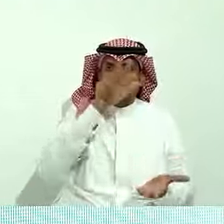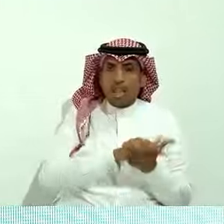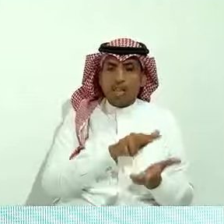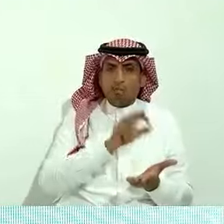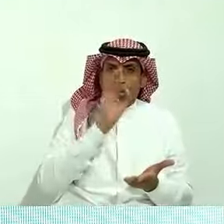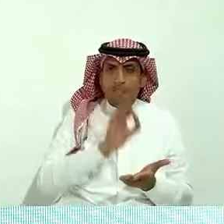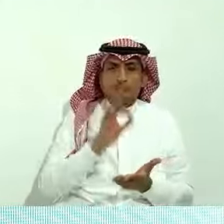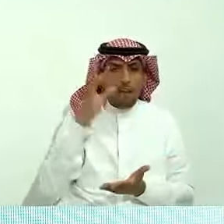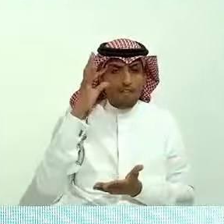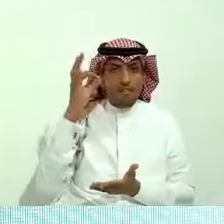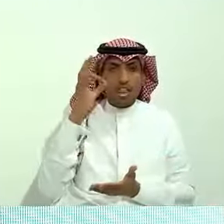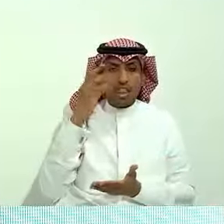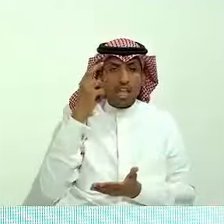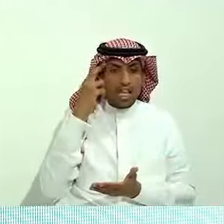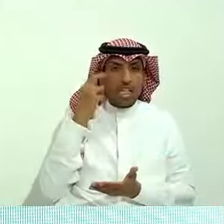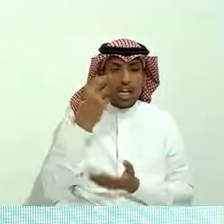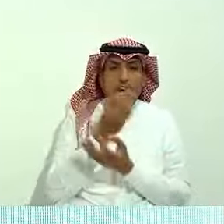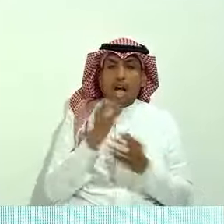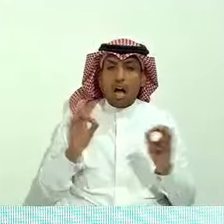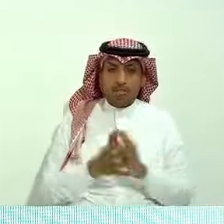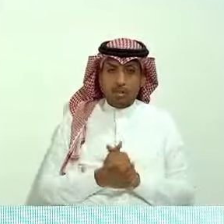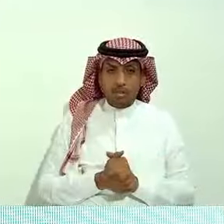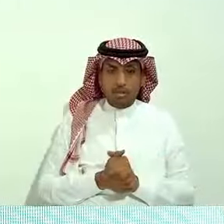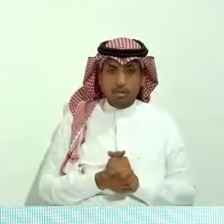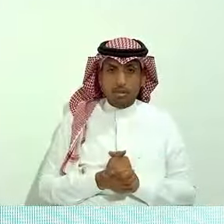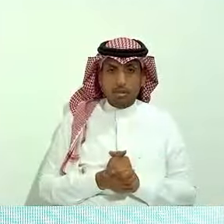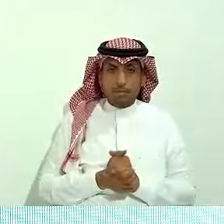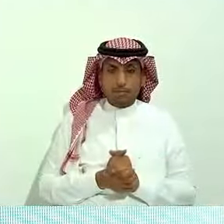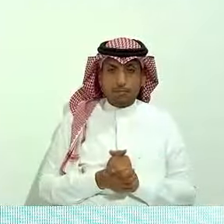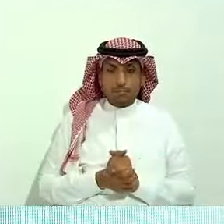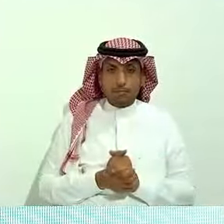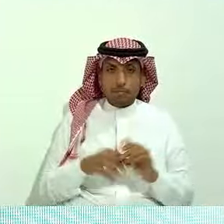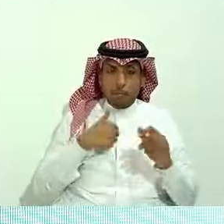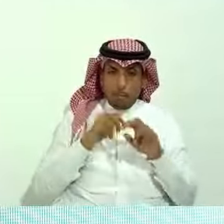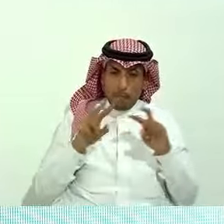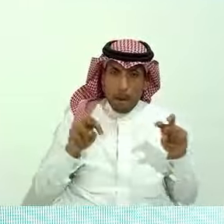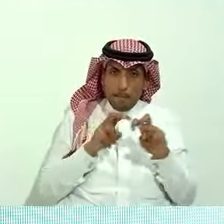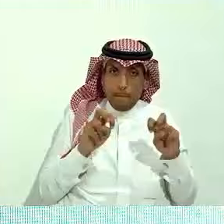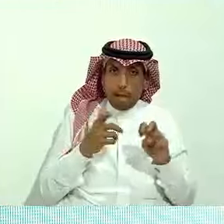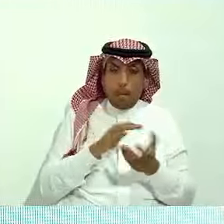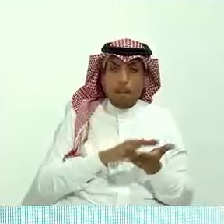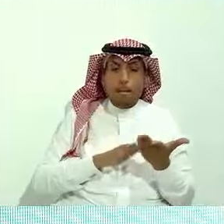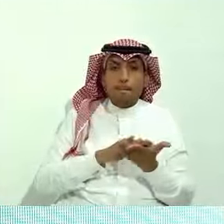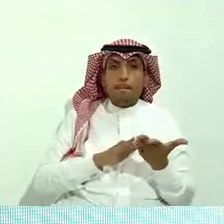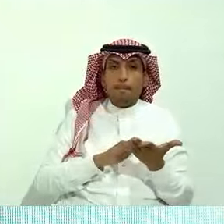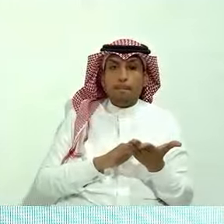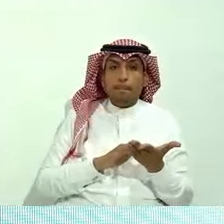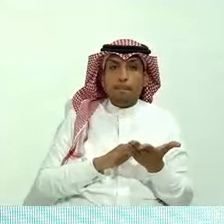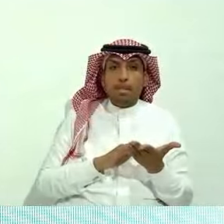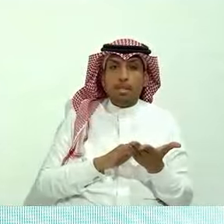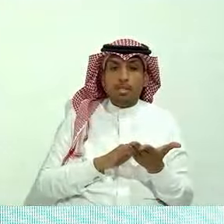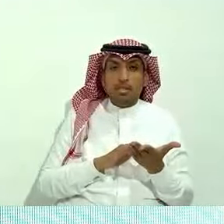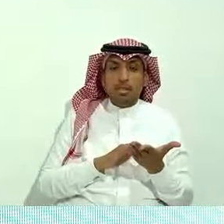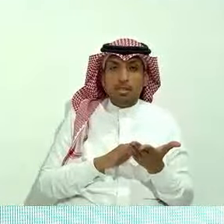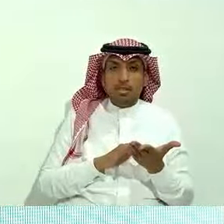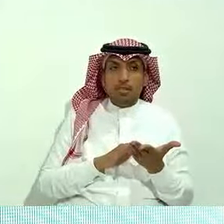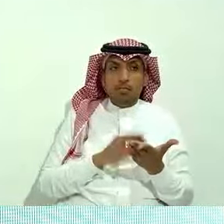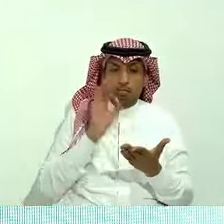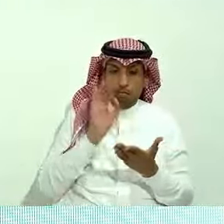فنية تاريخية، جمعت كل شيء. أبحاثي كانت من الميدان، يعني من